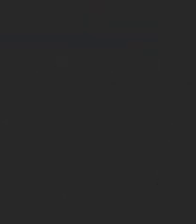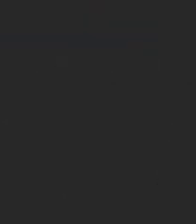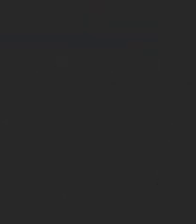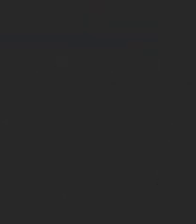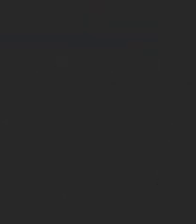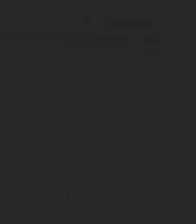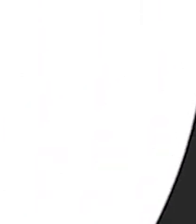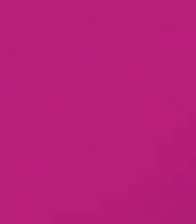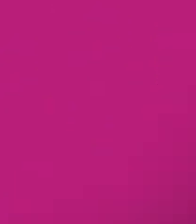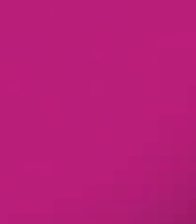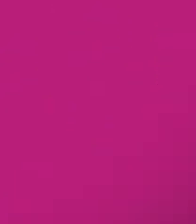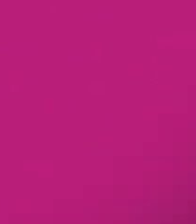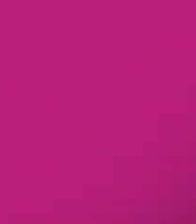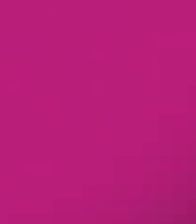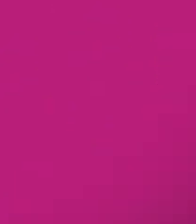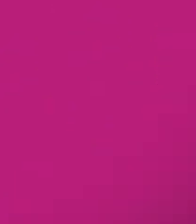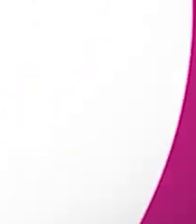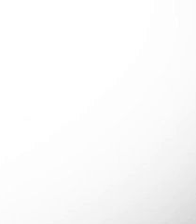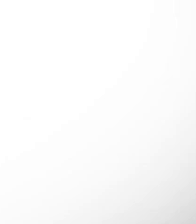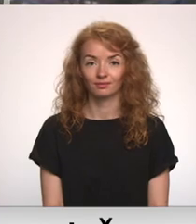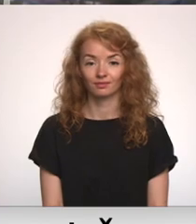Re, viss ēters ir te!